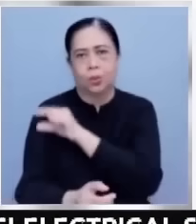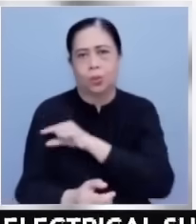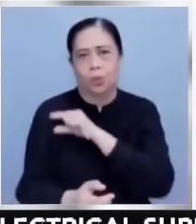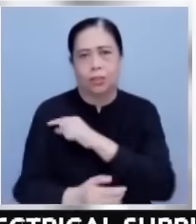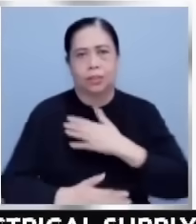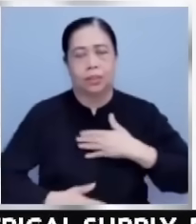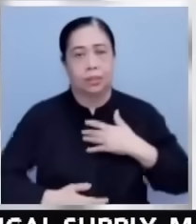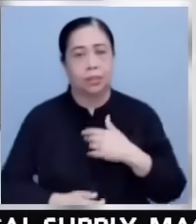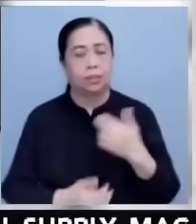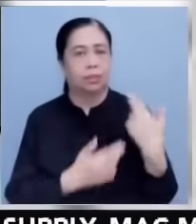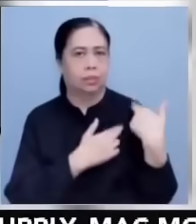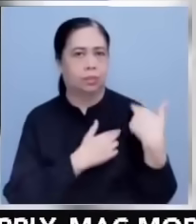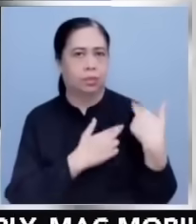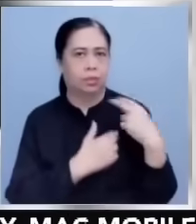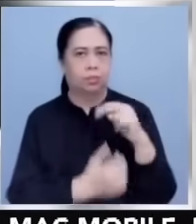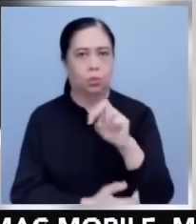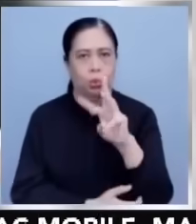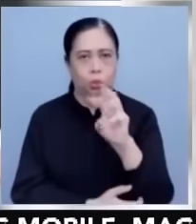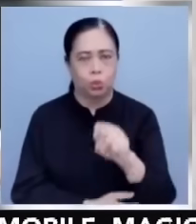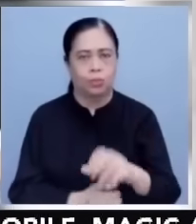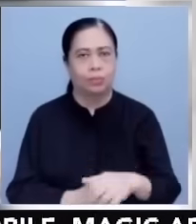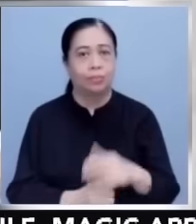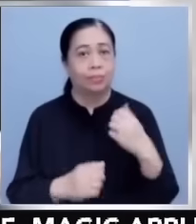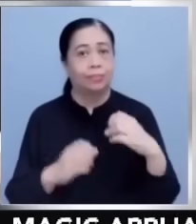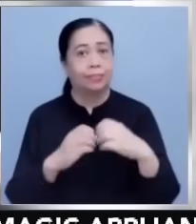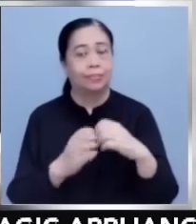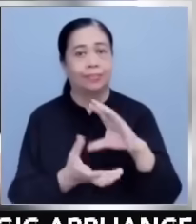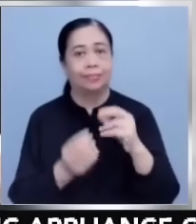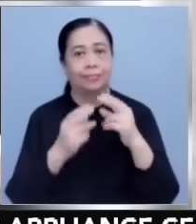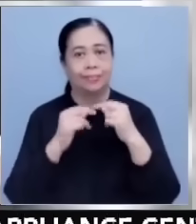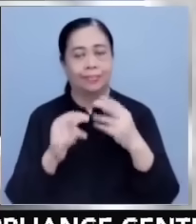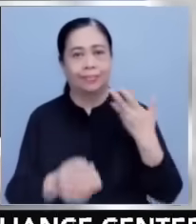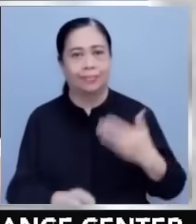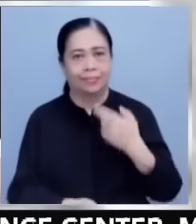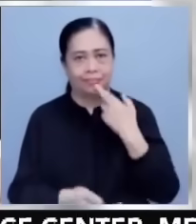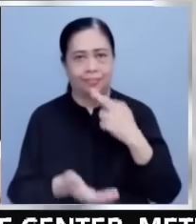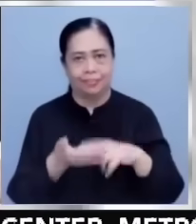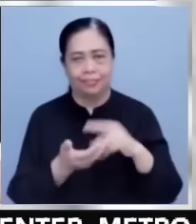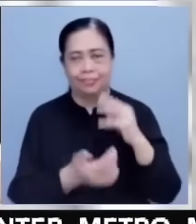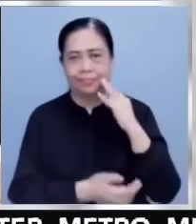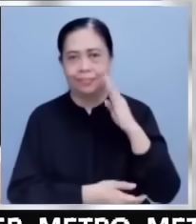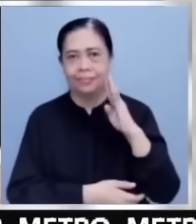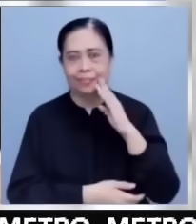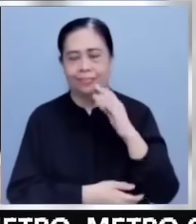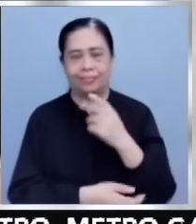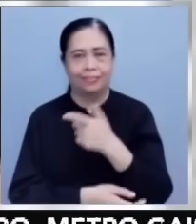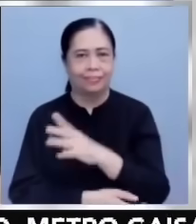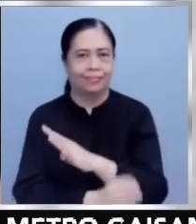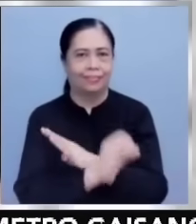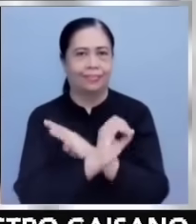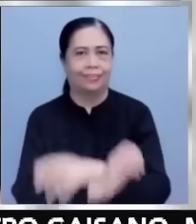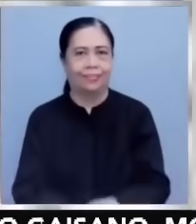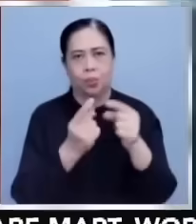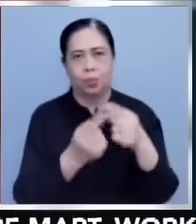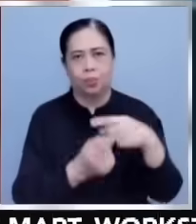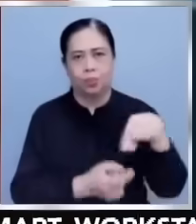responsible news. Para sa GMA Integrated News, Bernadette Reyes, Nakatutok, 24 Oras.